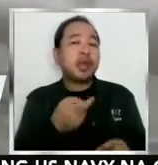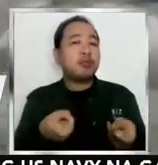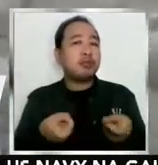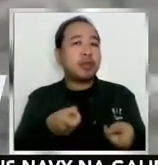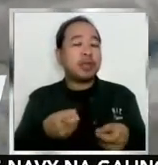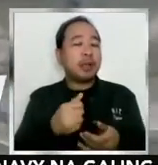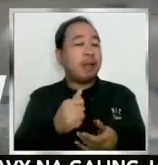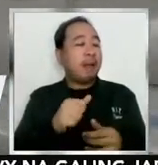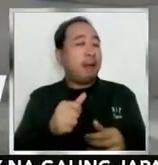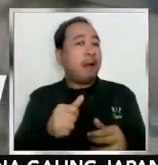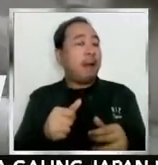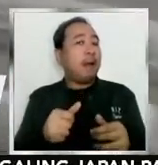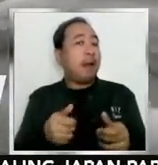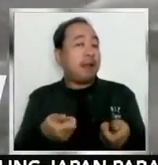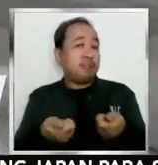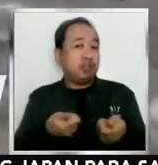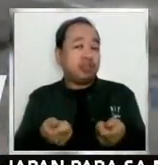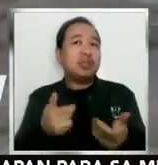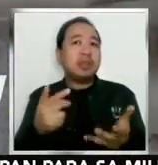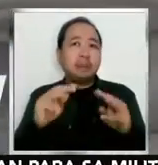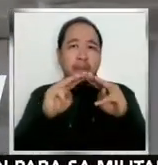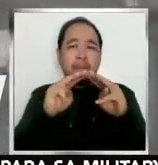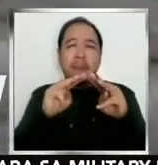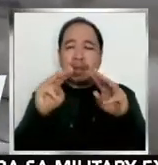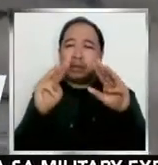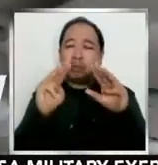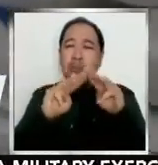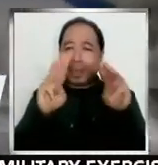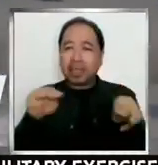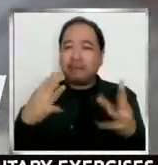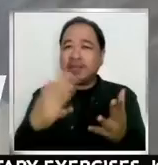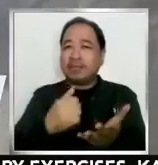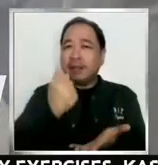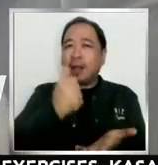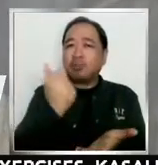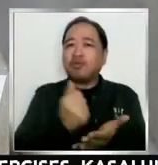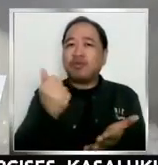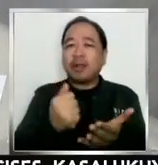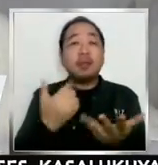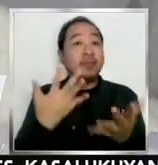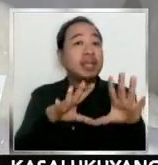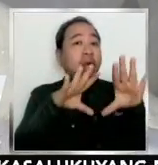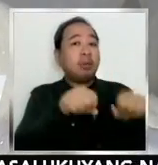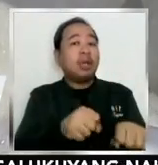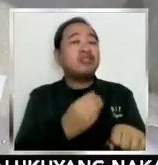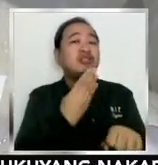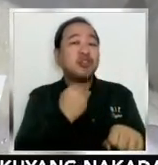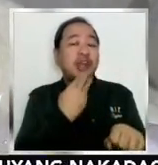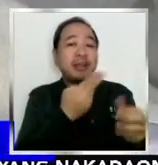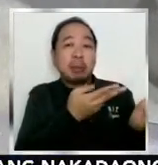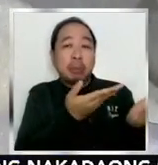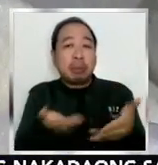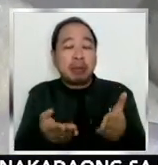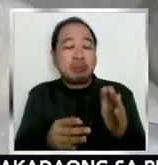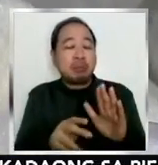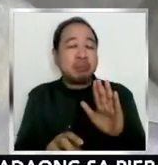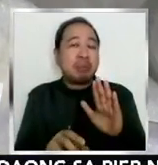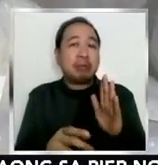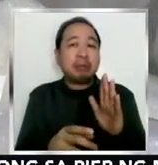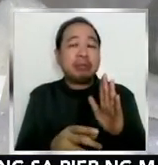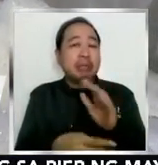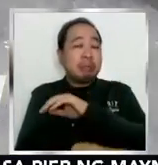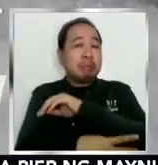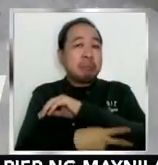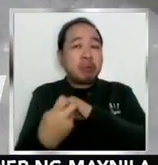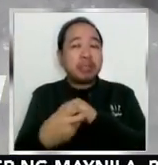na ng Malacanang ang pagbibenta ng mga nakumpiskang smuggled na asukal. Ibebenta ito sa mga kaniwa stores sa halagang 70